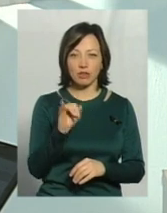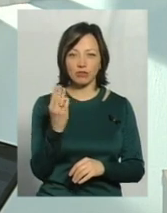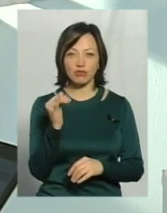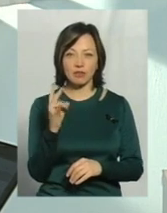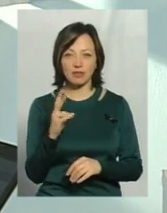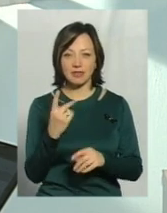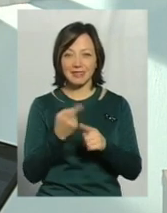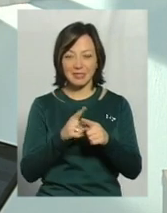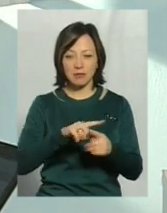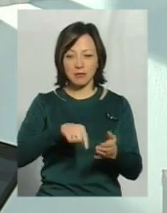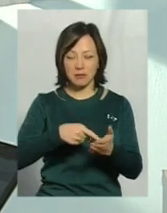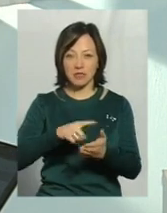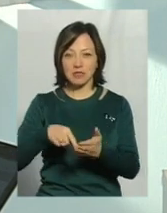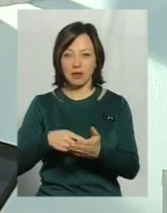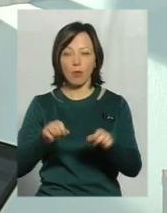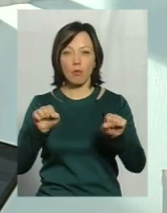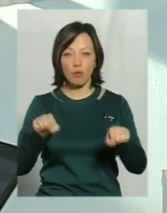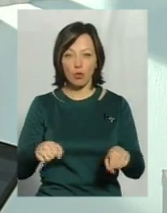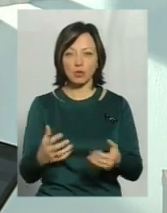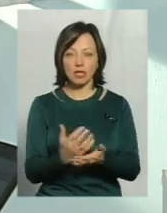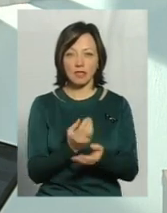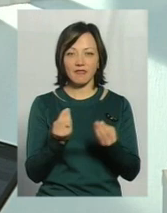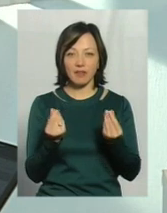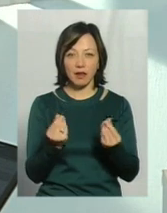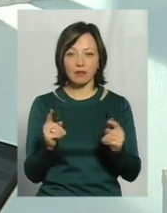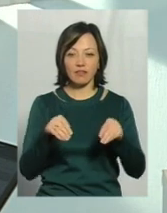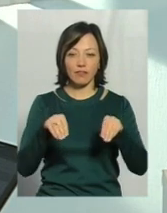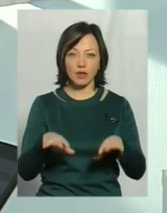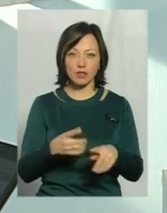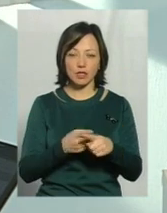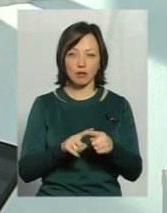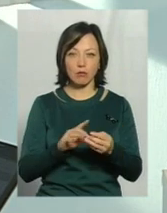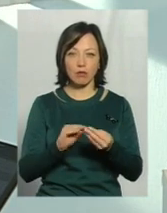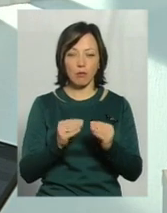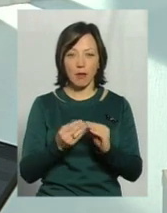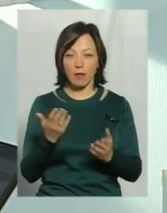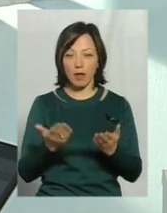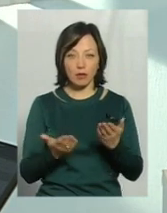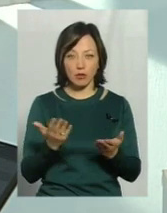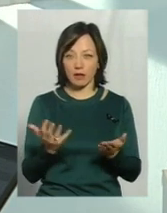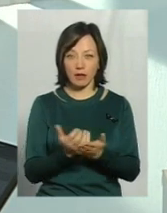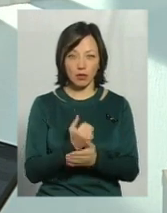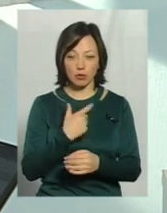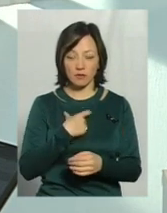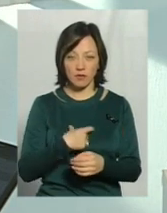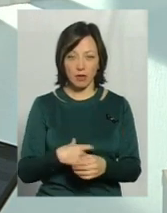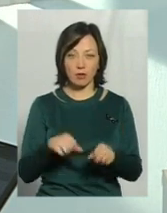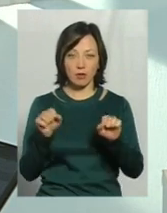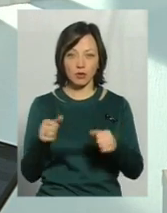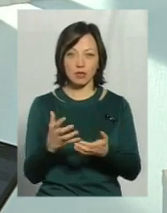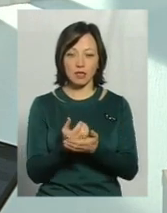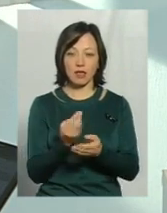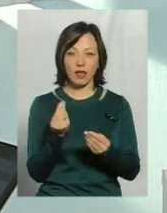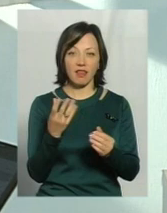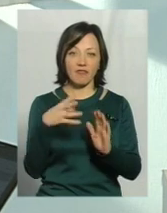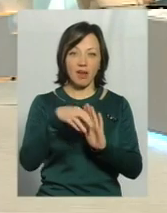одиниці, які самодостатні можуть знайти фінанси для вирішення цих проблем. А якщо вони не знайдуть в себе, вони можуть знайти